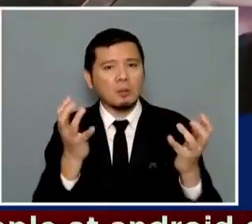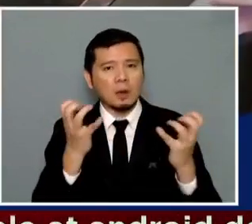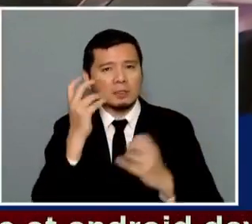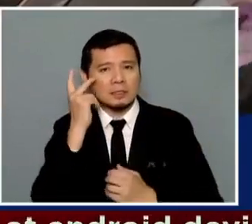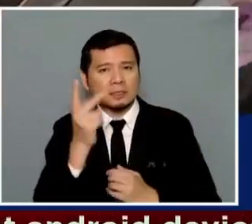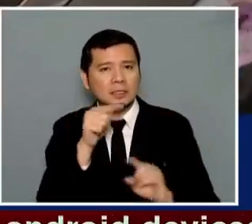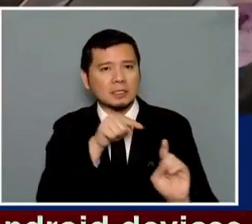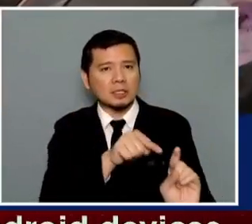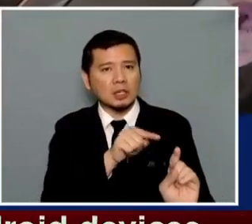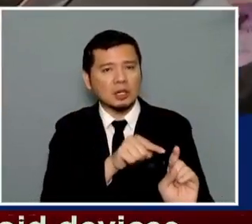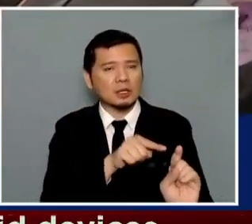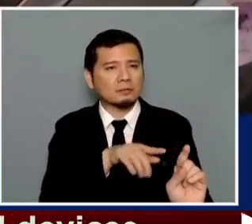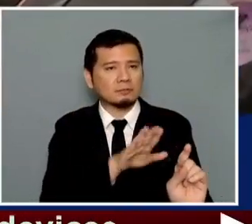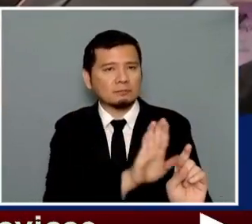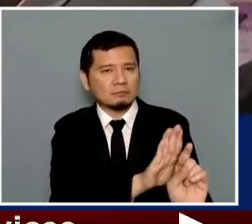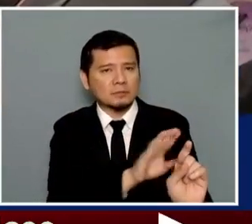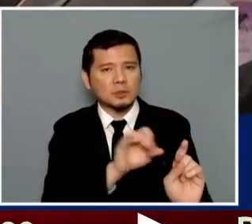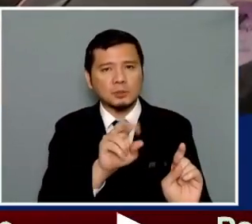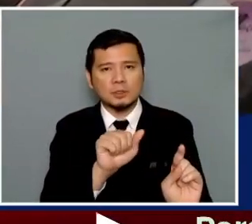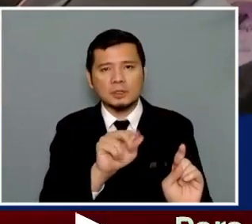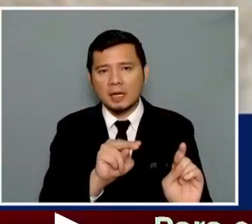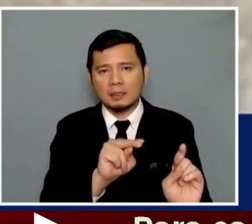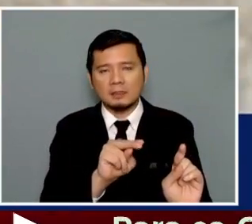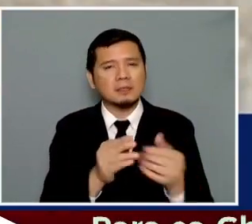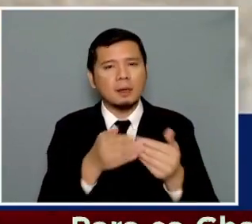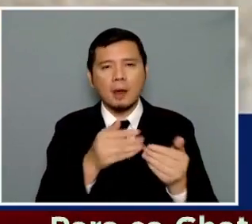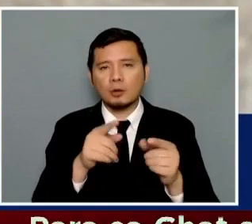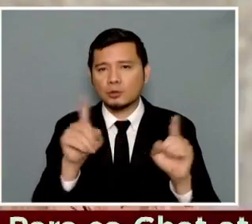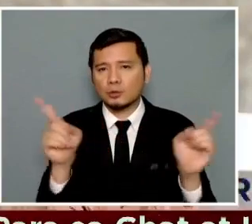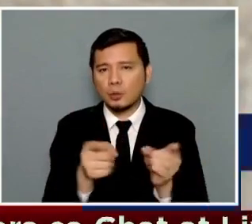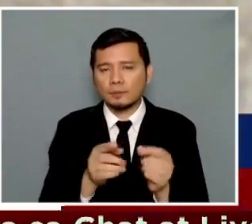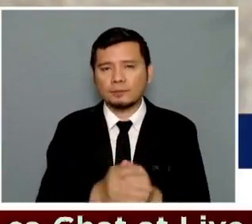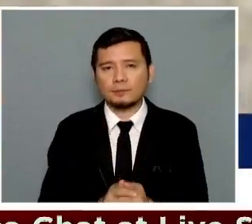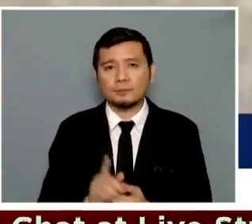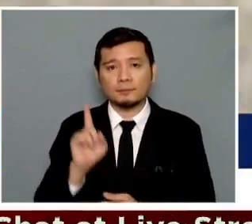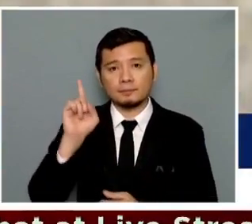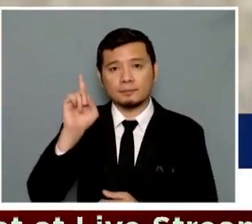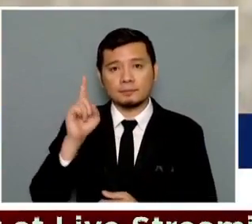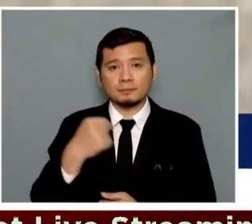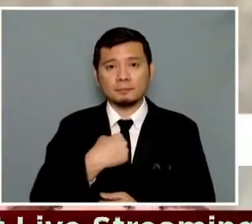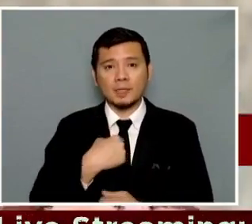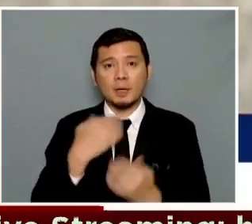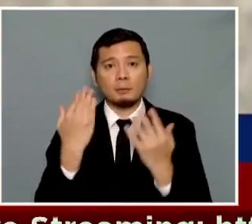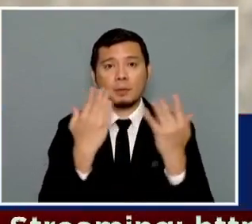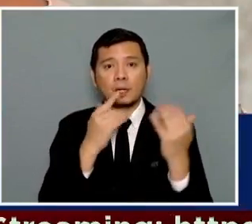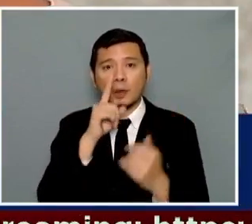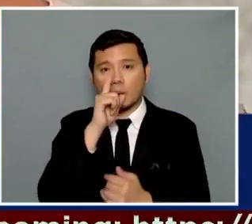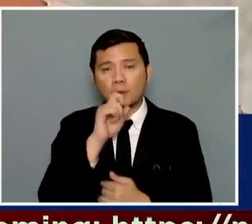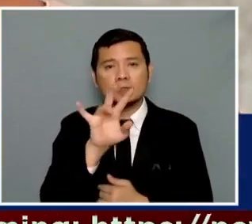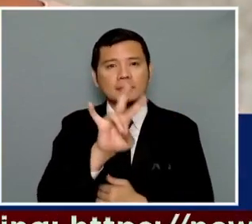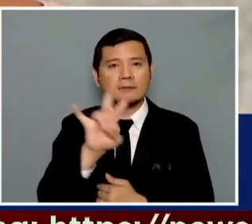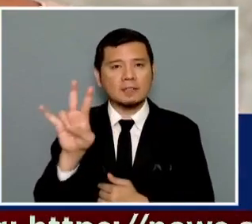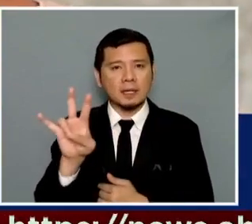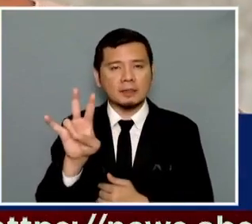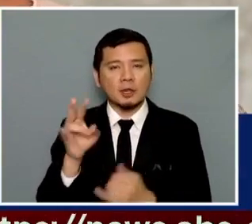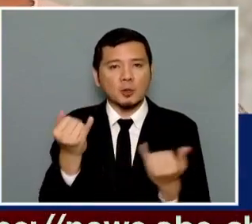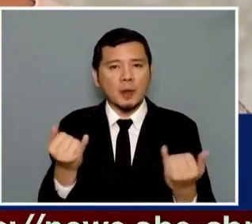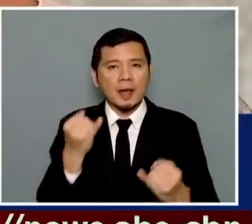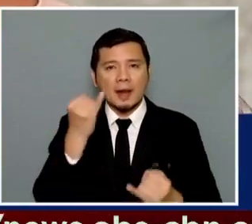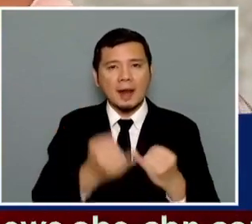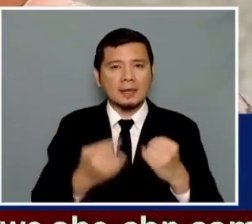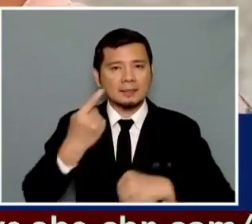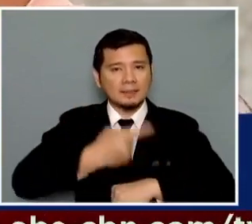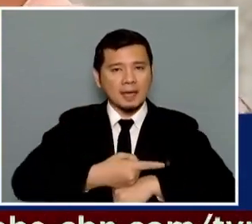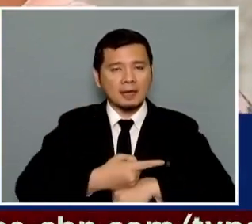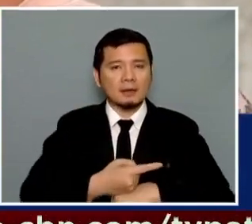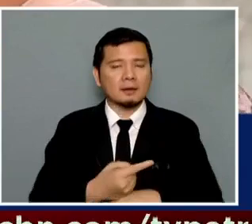idolo kahit sa huling sandali. My birthday, my 72nd birthday. This is the last day of viewing. I didn't know that I will